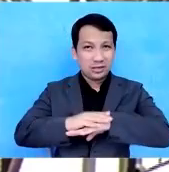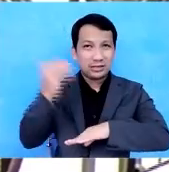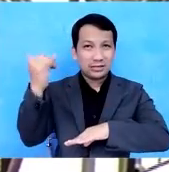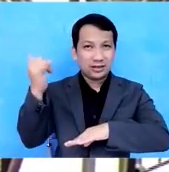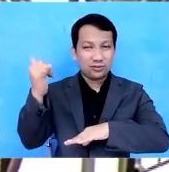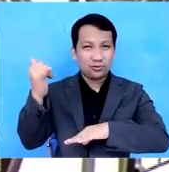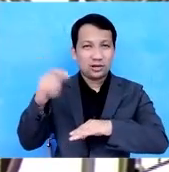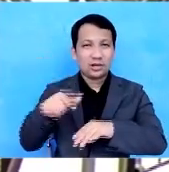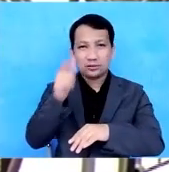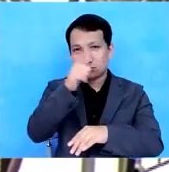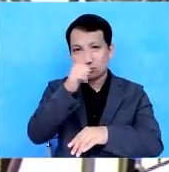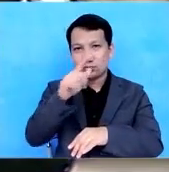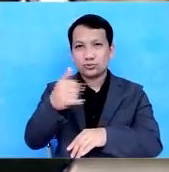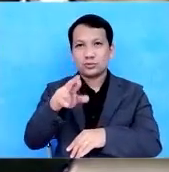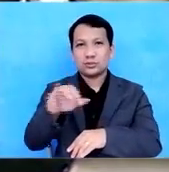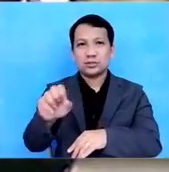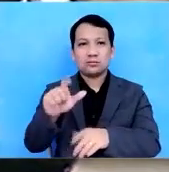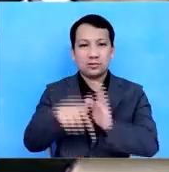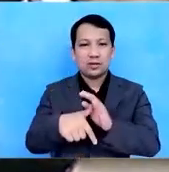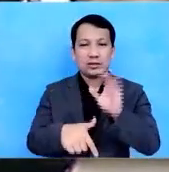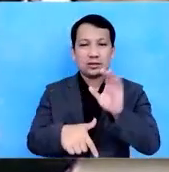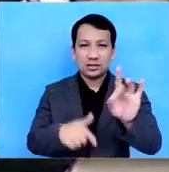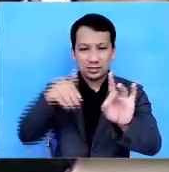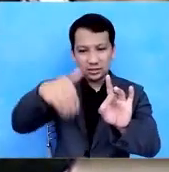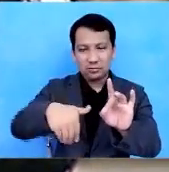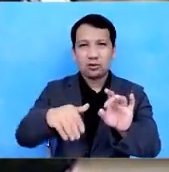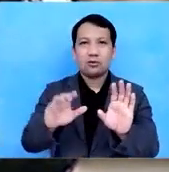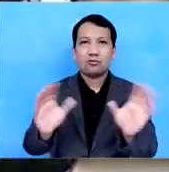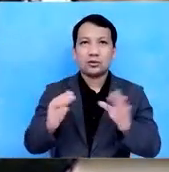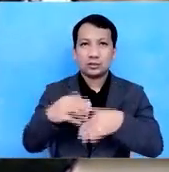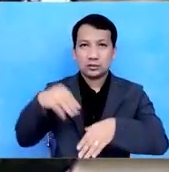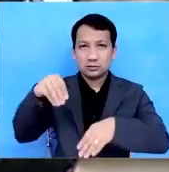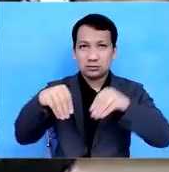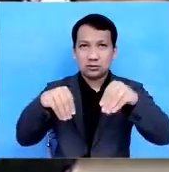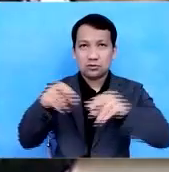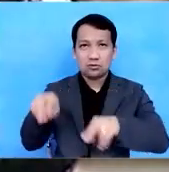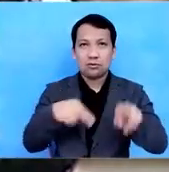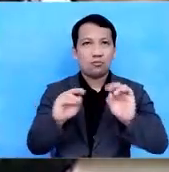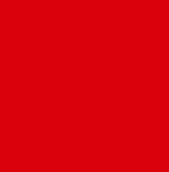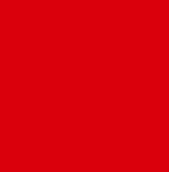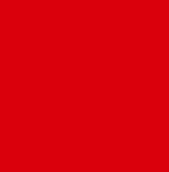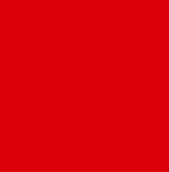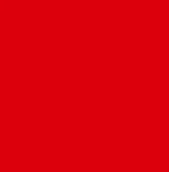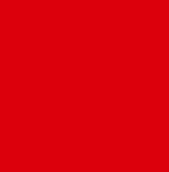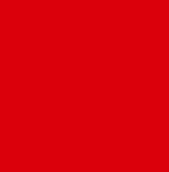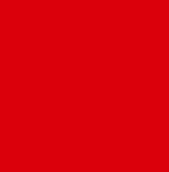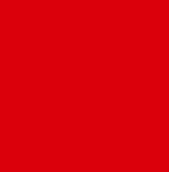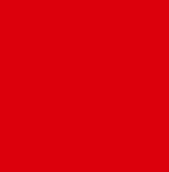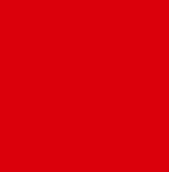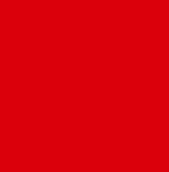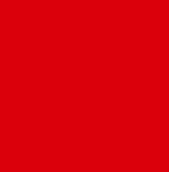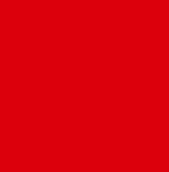Luzon Grid hanggang mamayang alas 8 ng gabi. Kaya wala na pong ipapatupad na rotational brownout. Mga